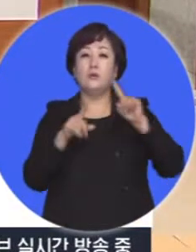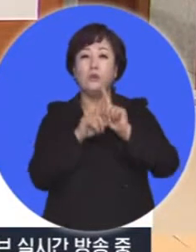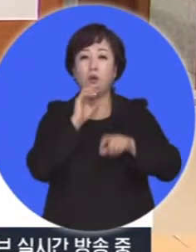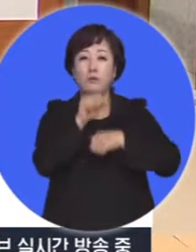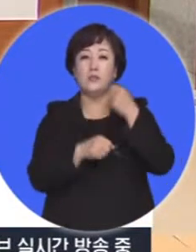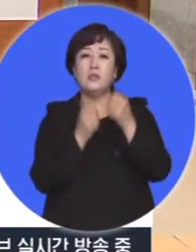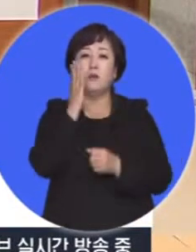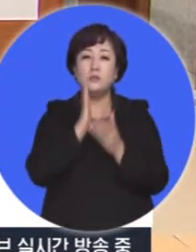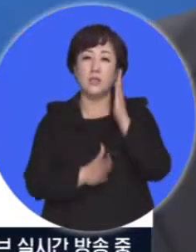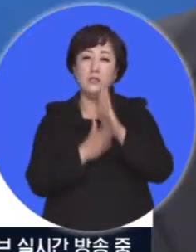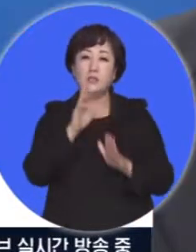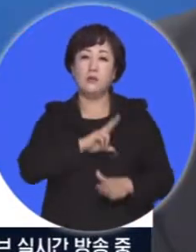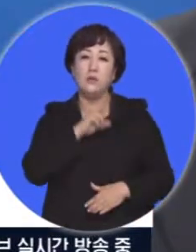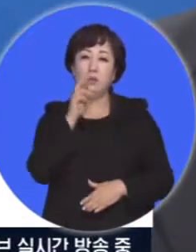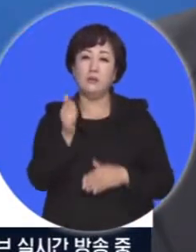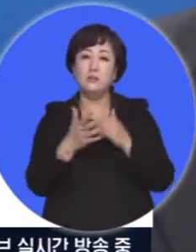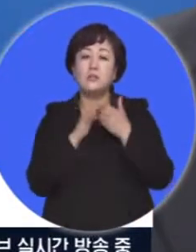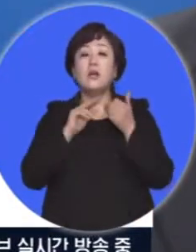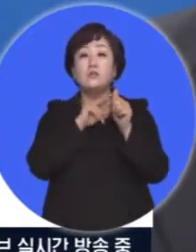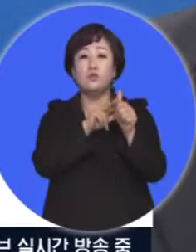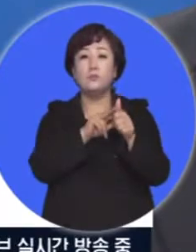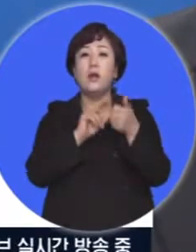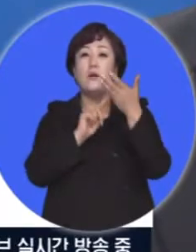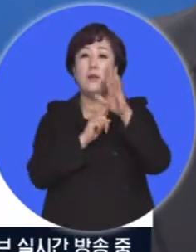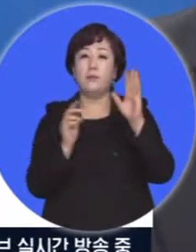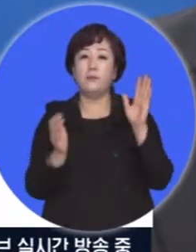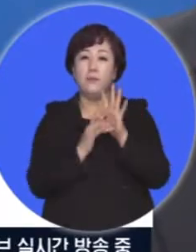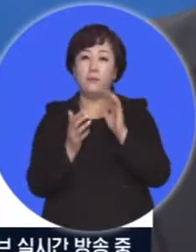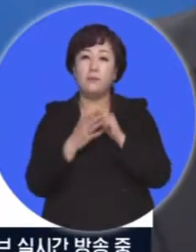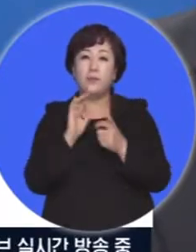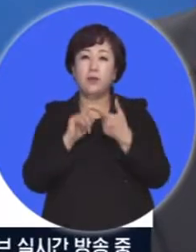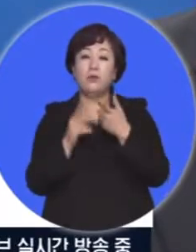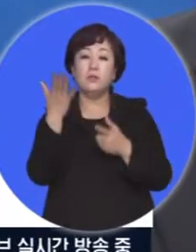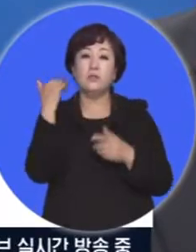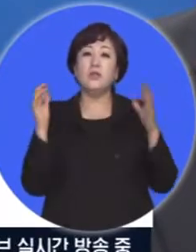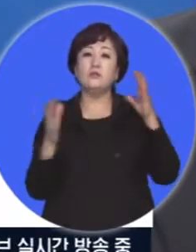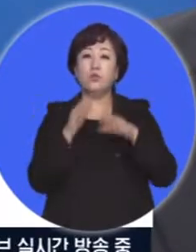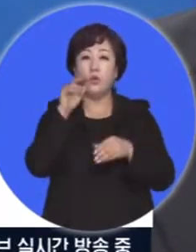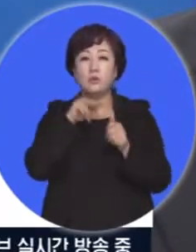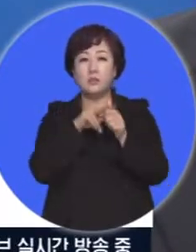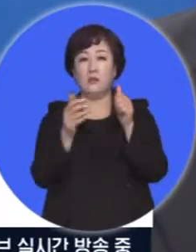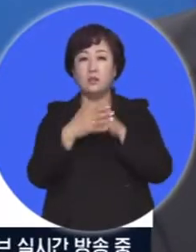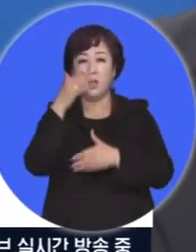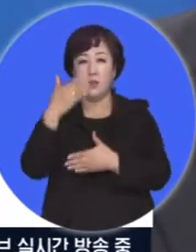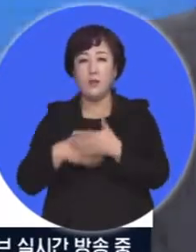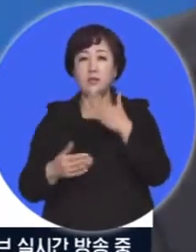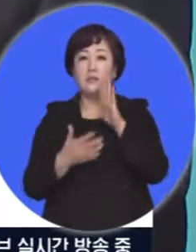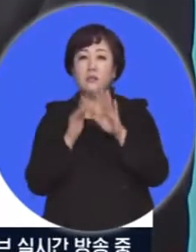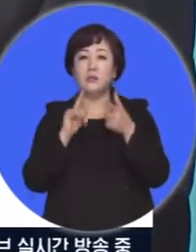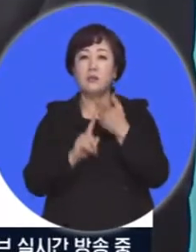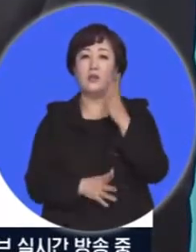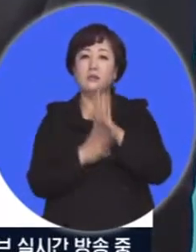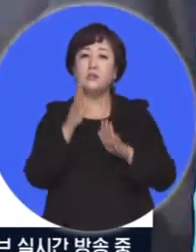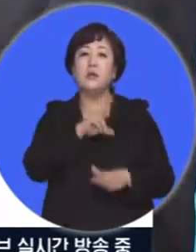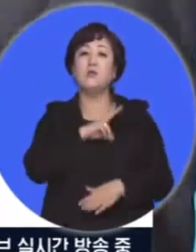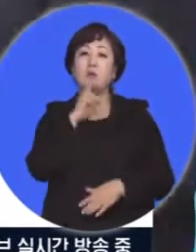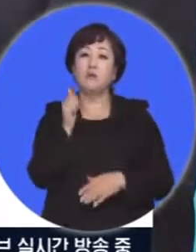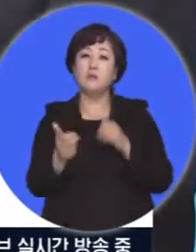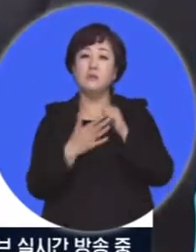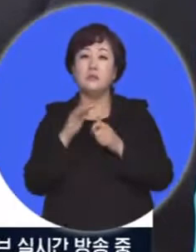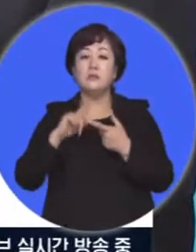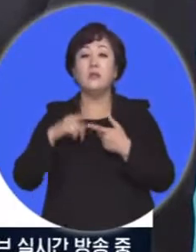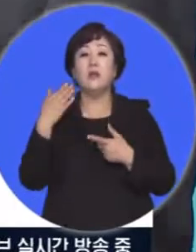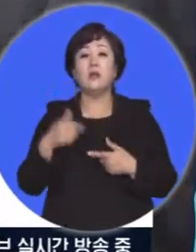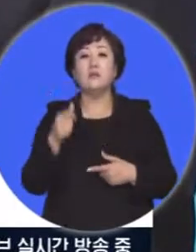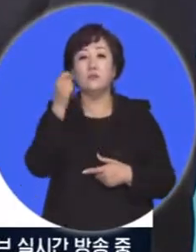출마하겠다고 선언했습니다 황 전시 회장은 지난 총선 참패의 원인 중 하나가 시당위원장 의 무능한